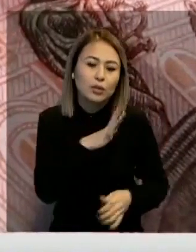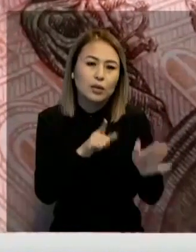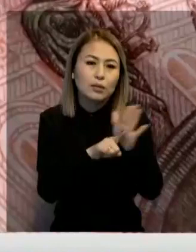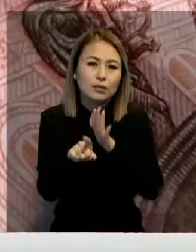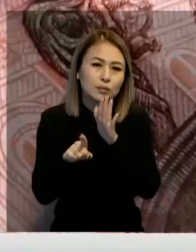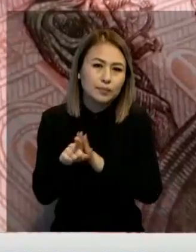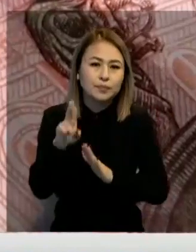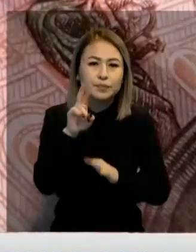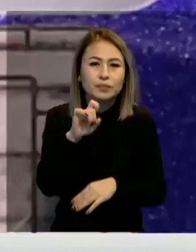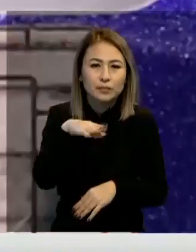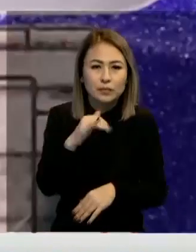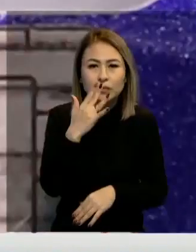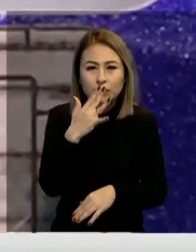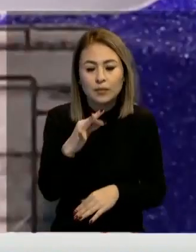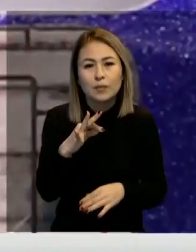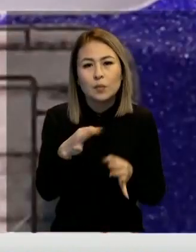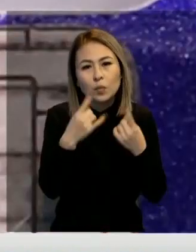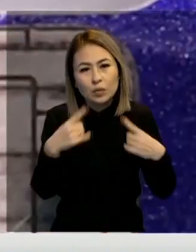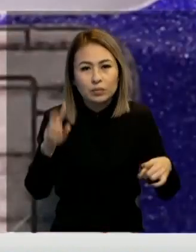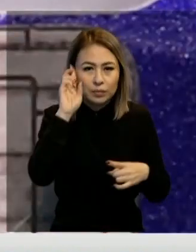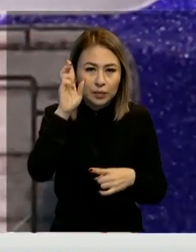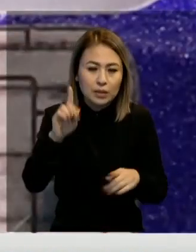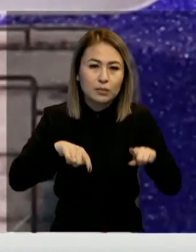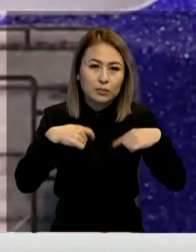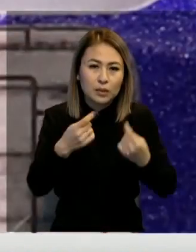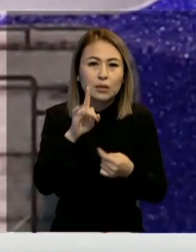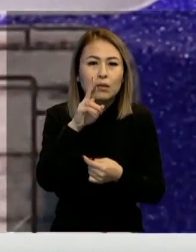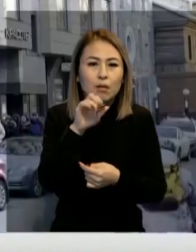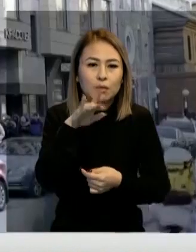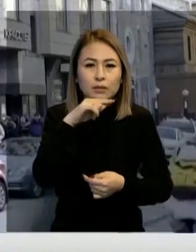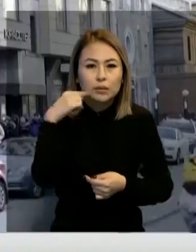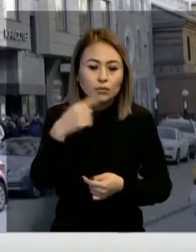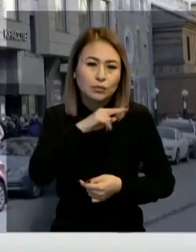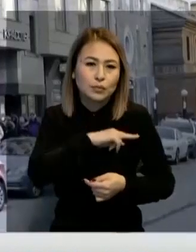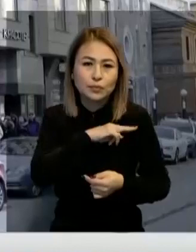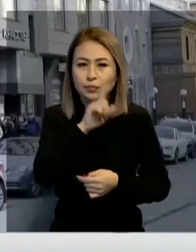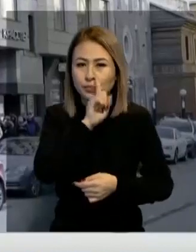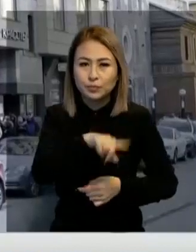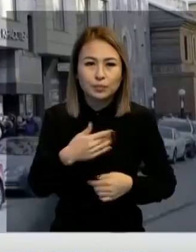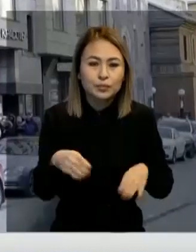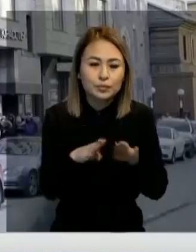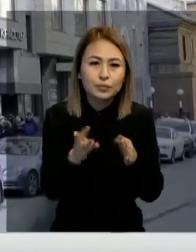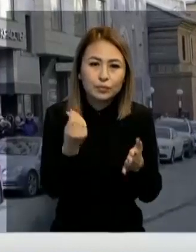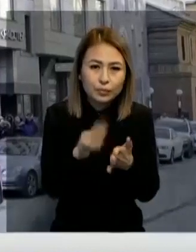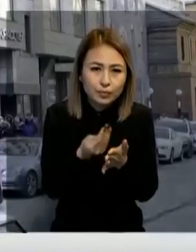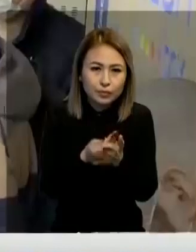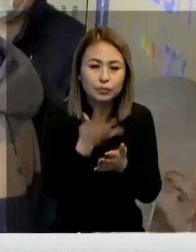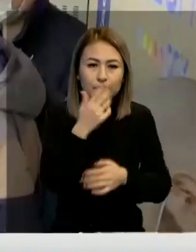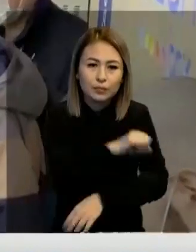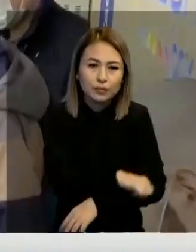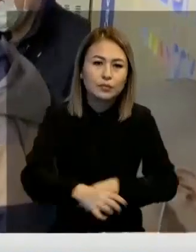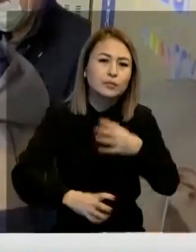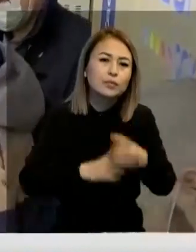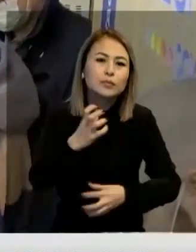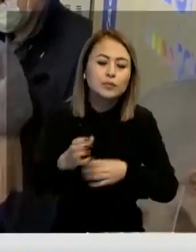Ресейде шыққан карталар шетелдерде, ал өзге мемлекеттерде берілген карталар Ресейде жұмыс істемейді. Осылайша Ресей қаржы